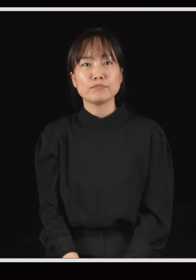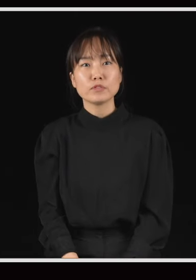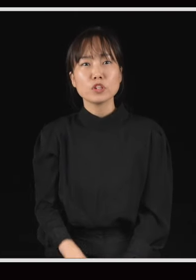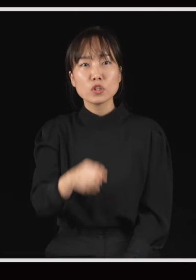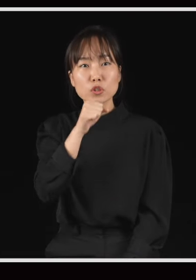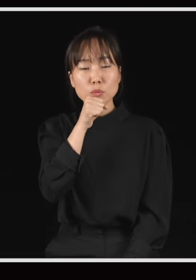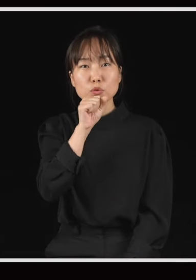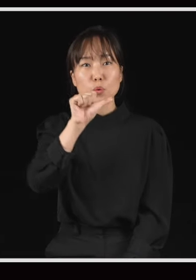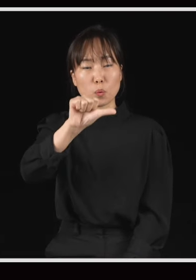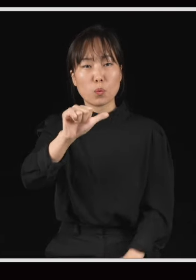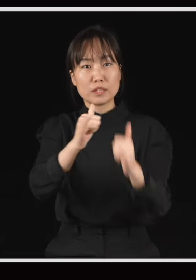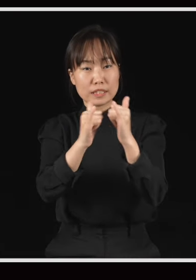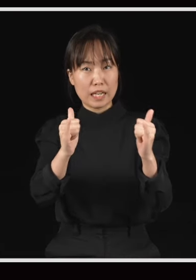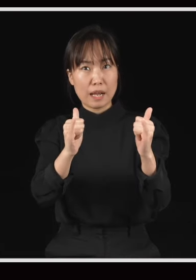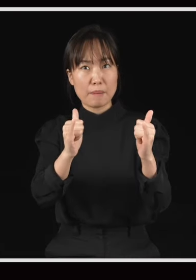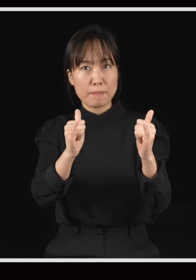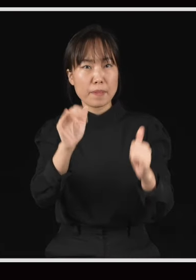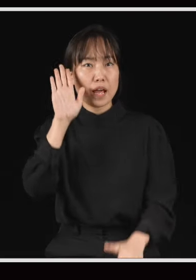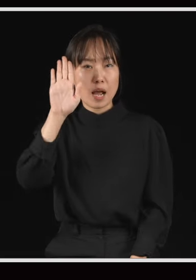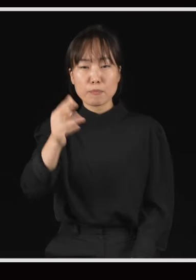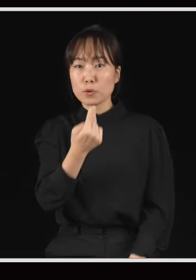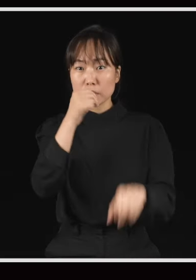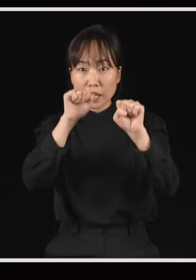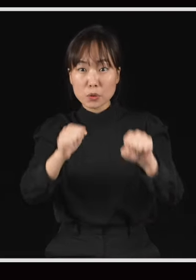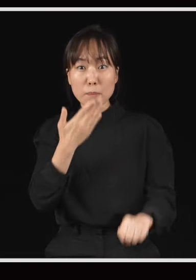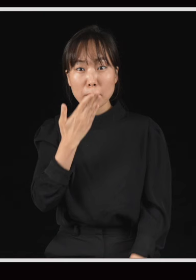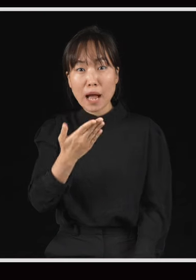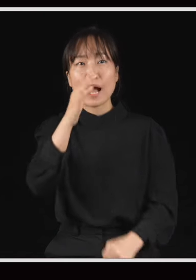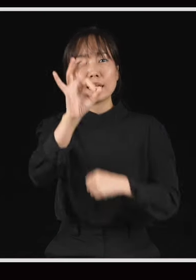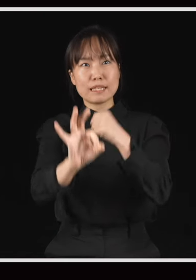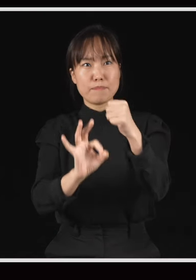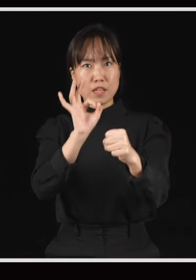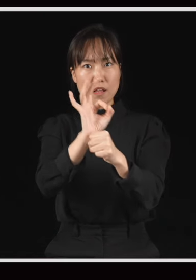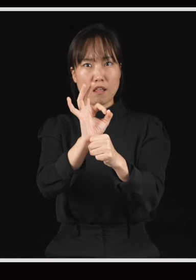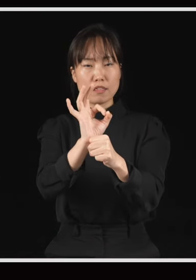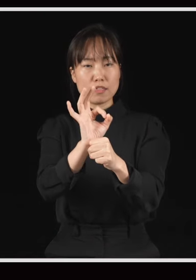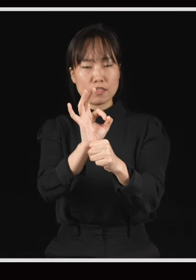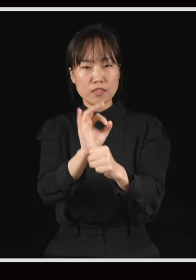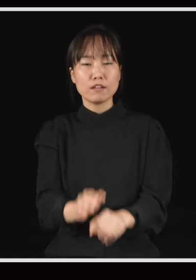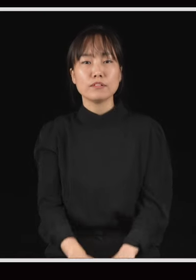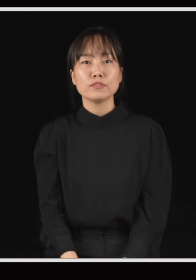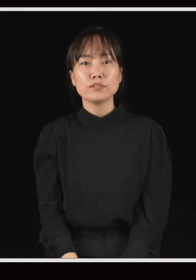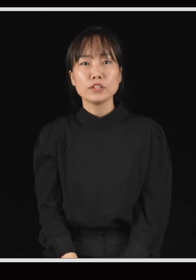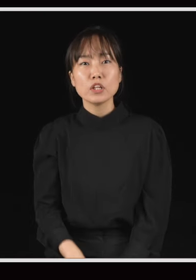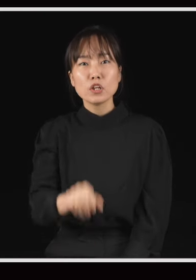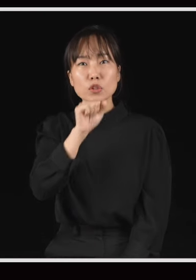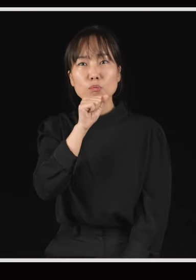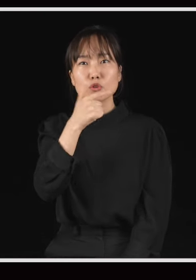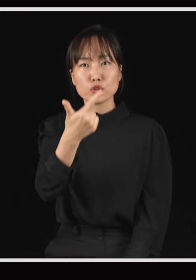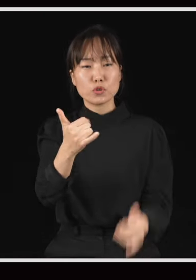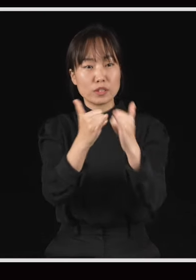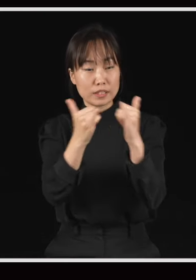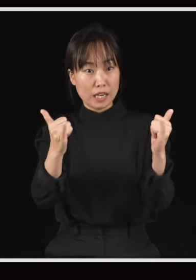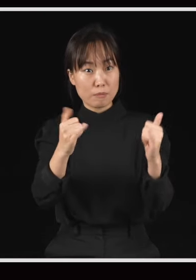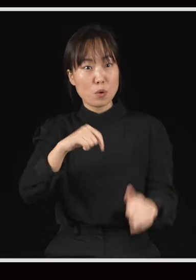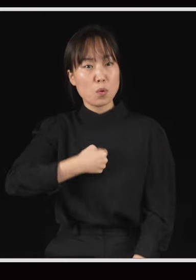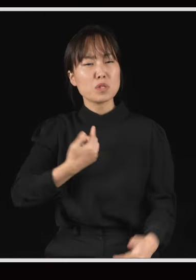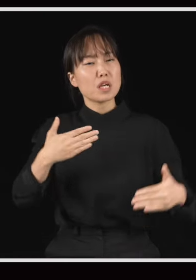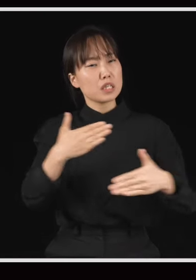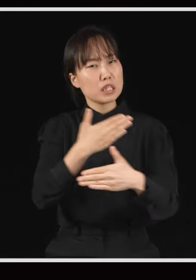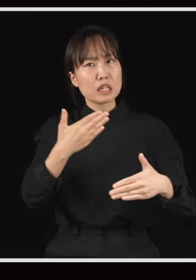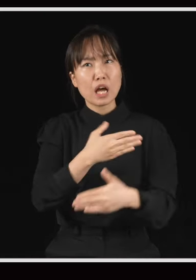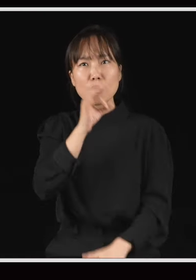경미한 허약이 되면 기대 여명이 10년 안쪽이 됩니다. 그리고 6점, 중등도 허약이 되시면 혼자